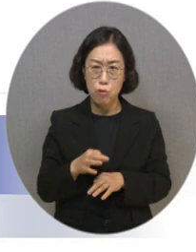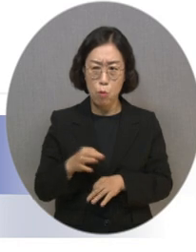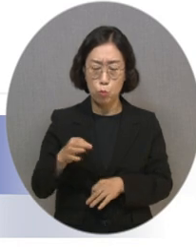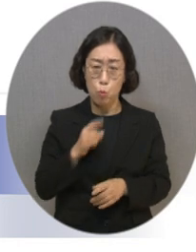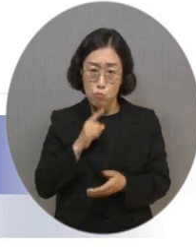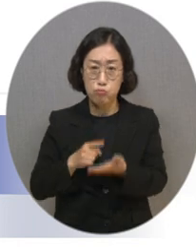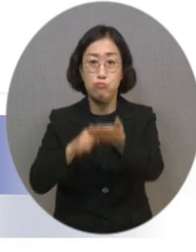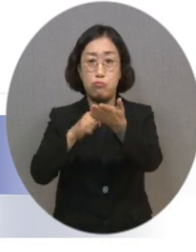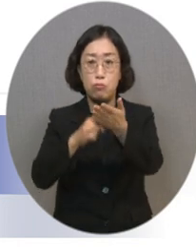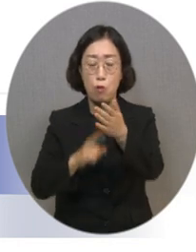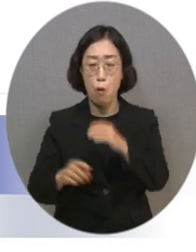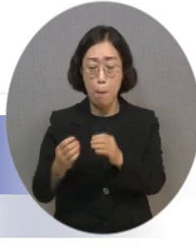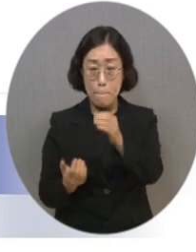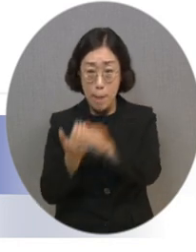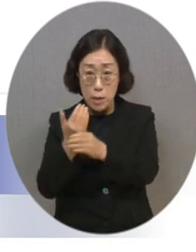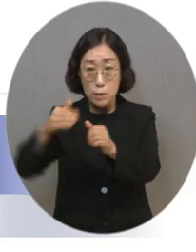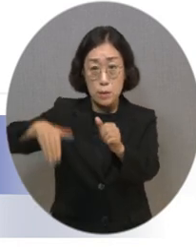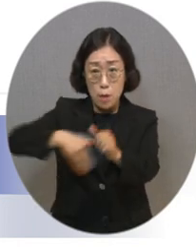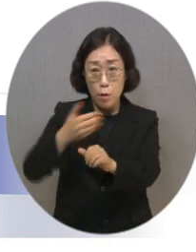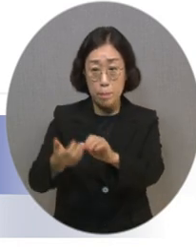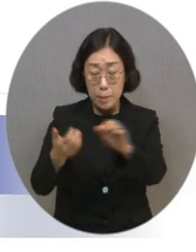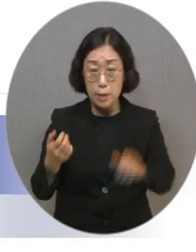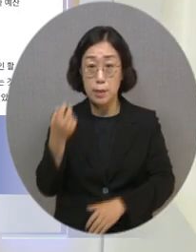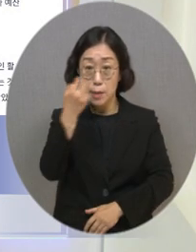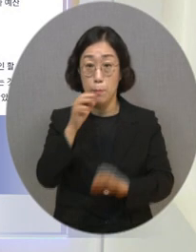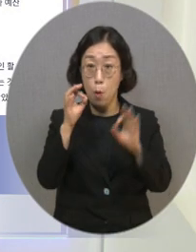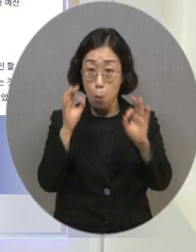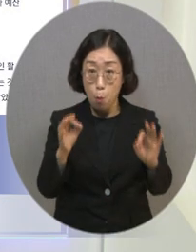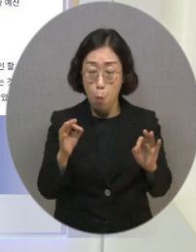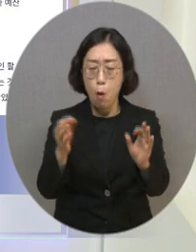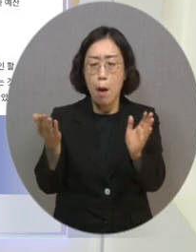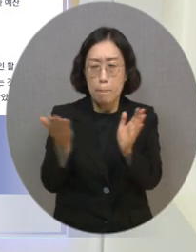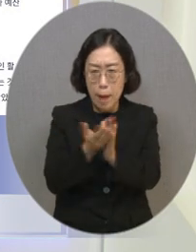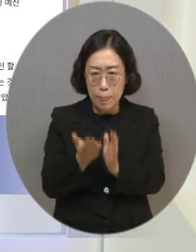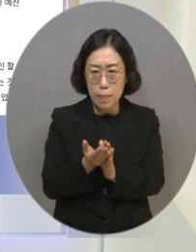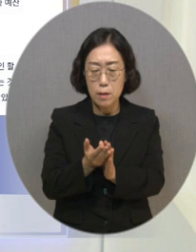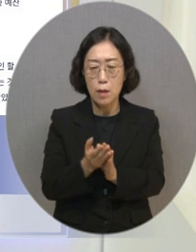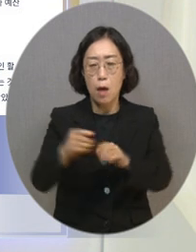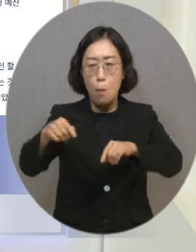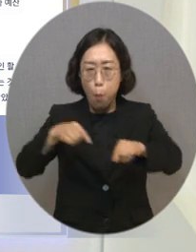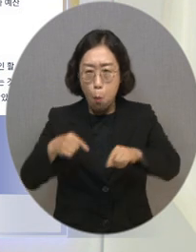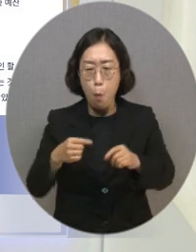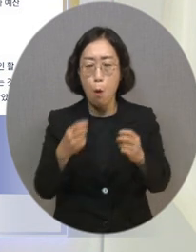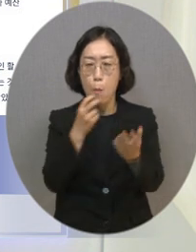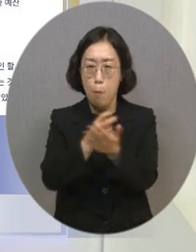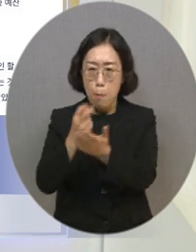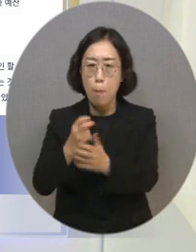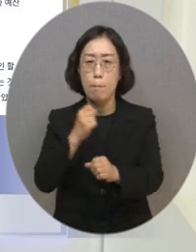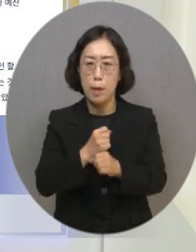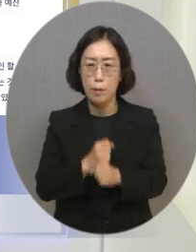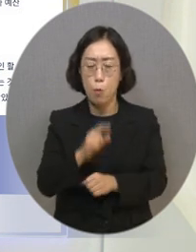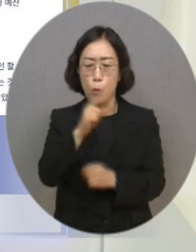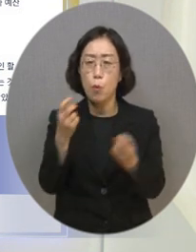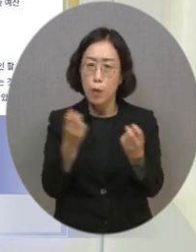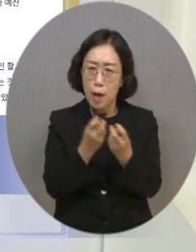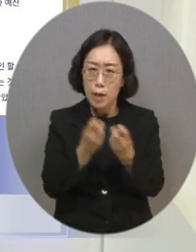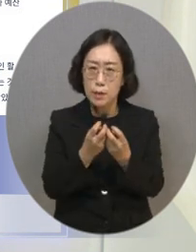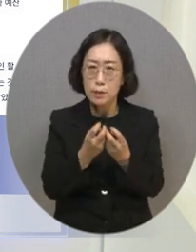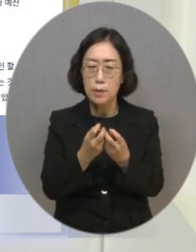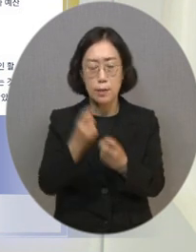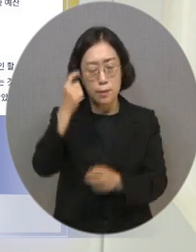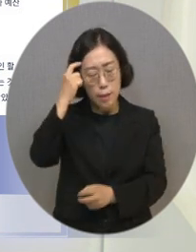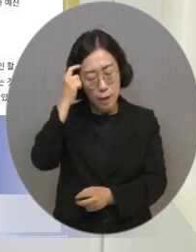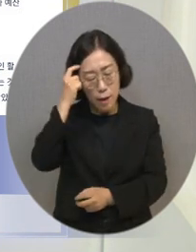돌발 변수에 따른 여러 가능성을 예측하고 이에 따른 제도 정비나 보안 대책 등을 어떻게 마련해 나갈